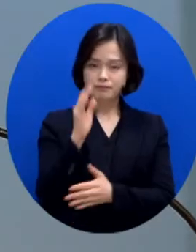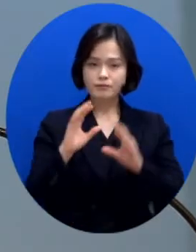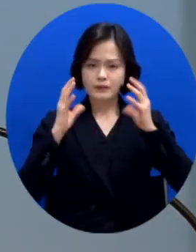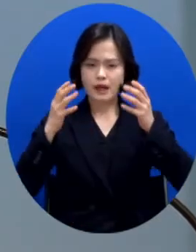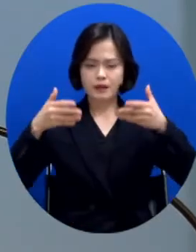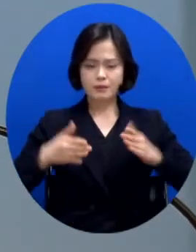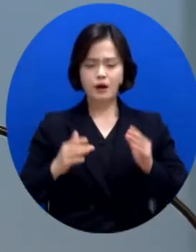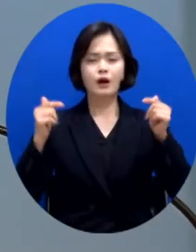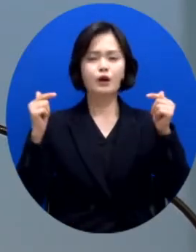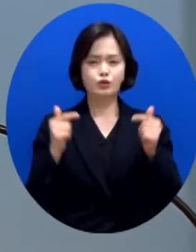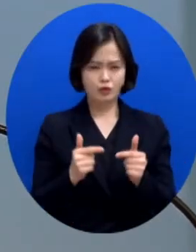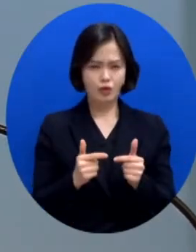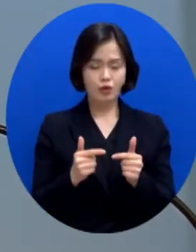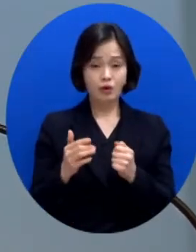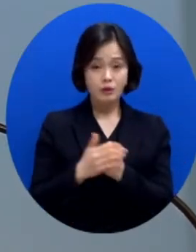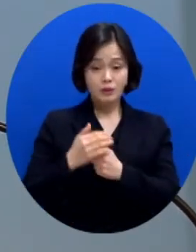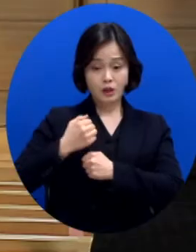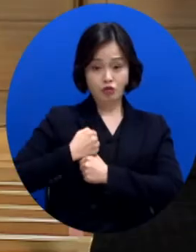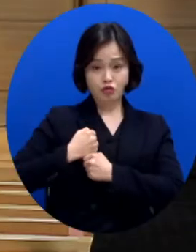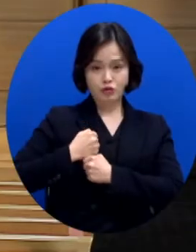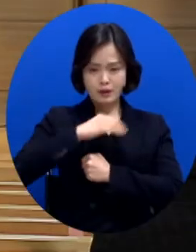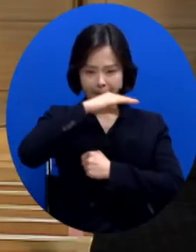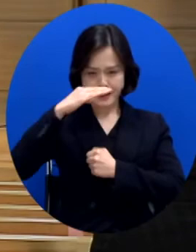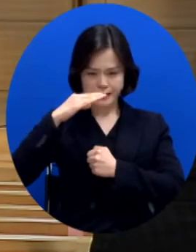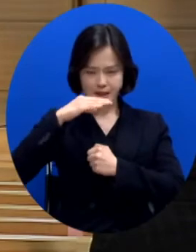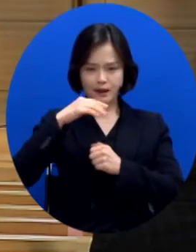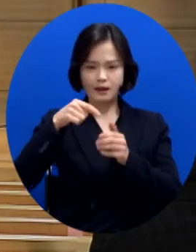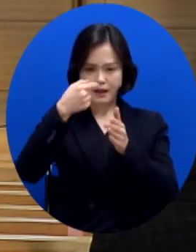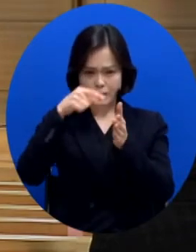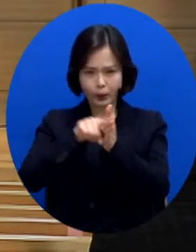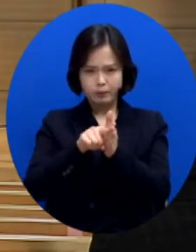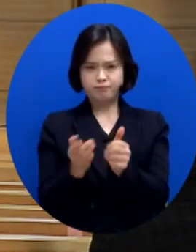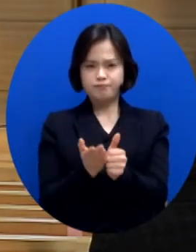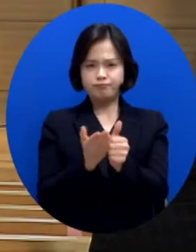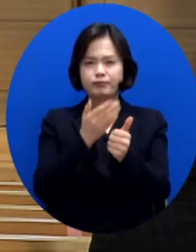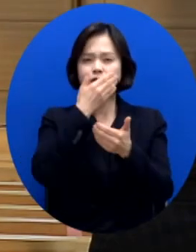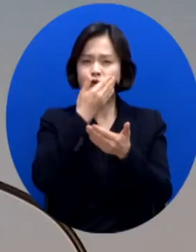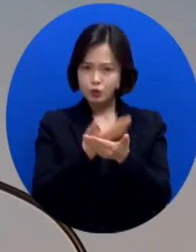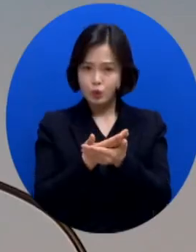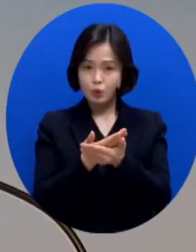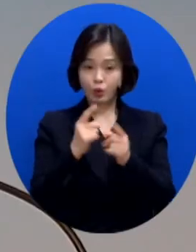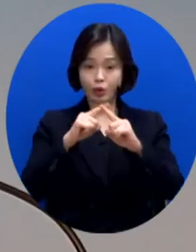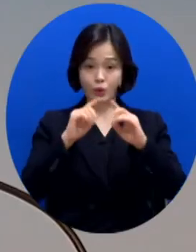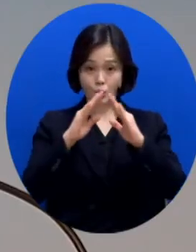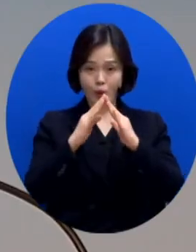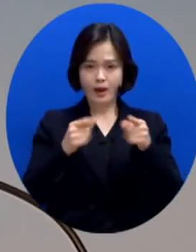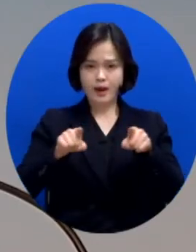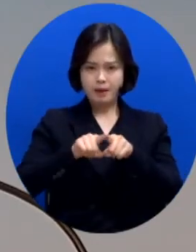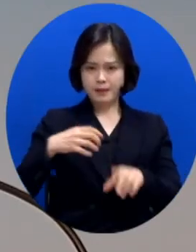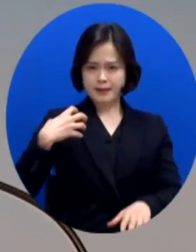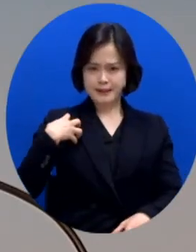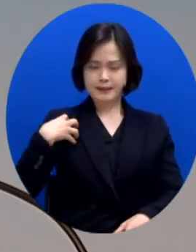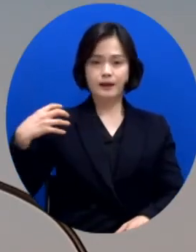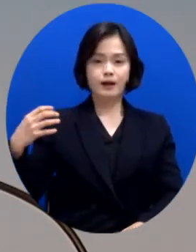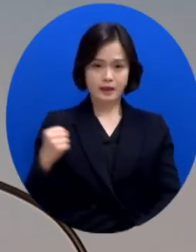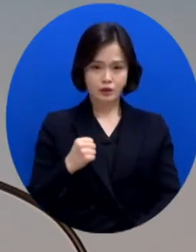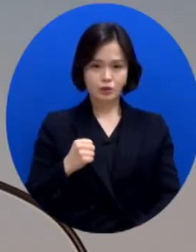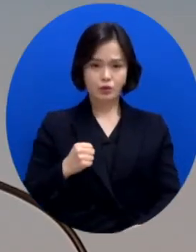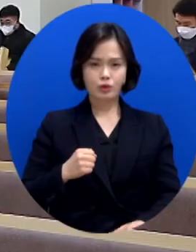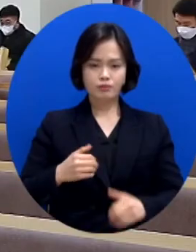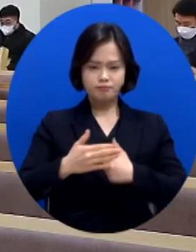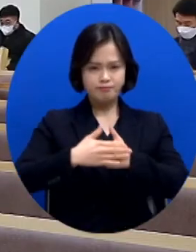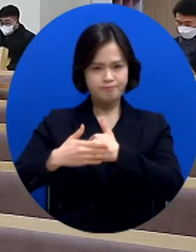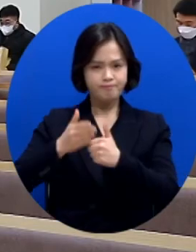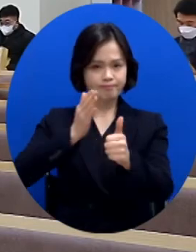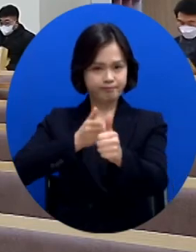특별한 사면 현장이 될 것이라며 이 일을 위해 교회들이 한 모퉁이 라도 담당한다는 마음으로 동 여캐 주길 바란다 고 권면했다